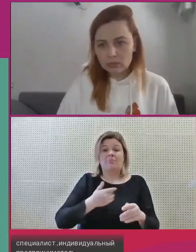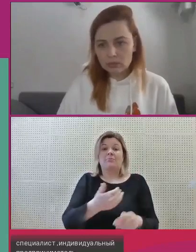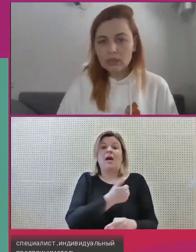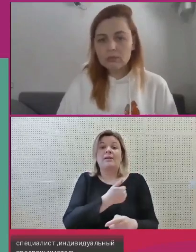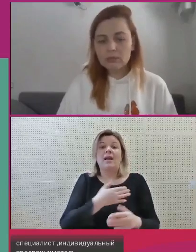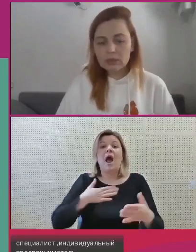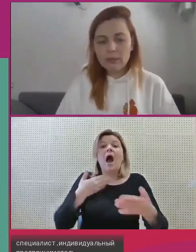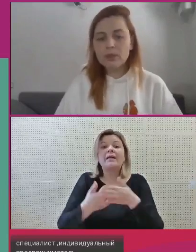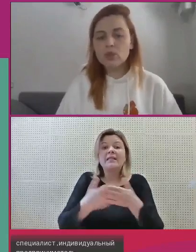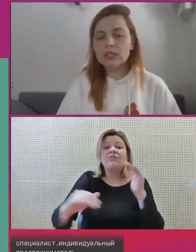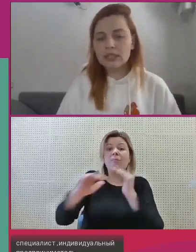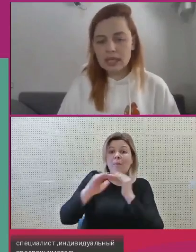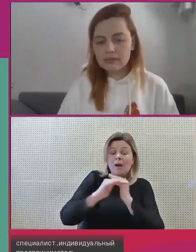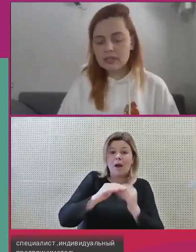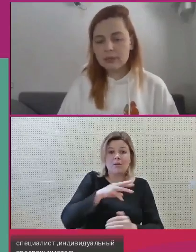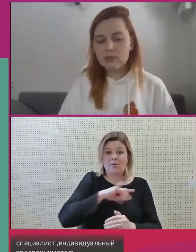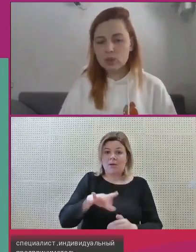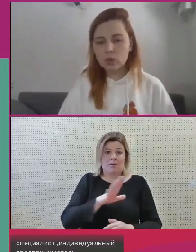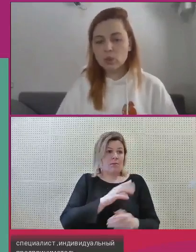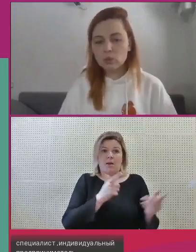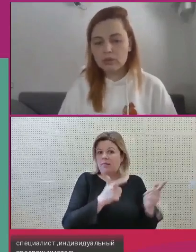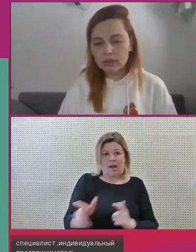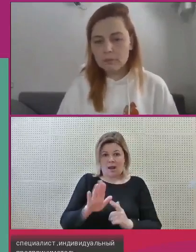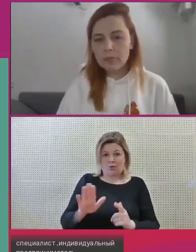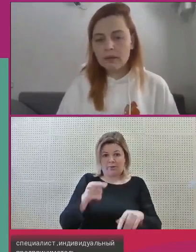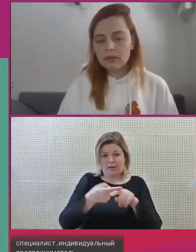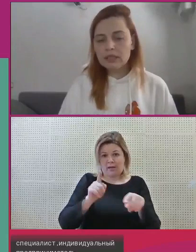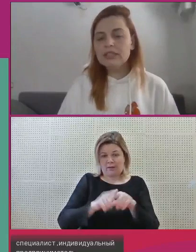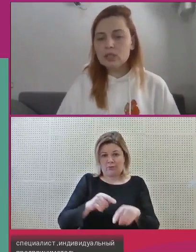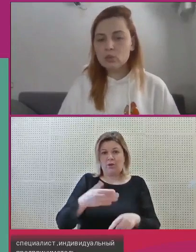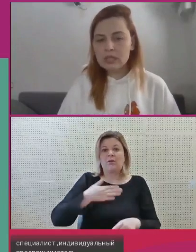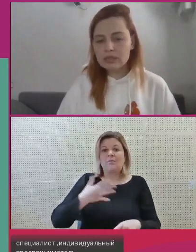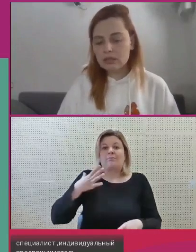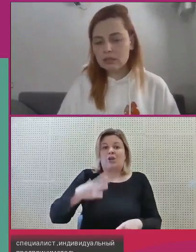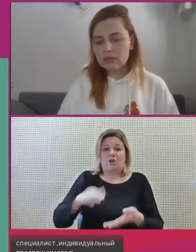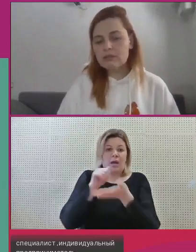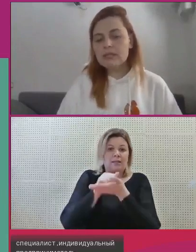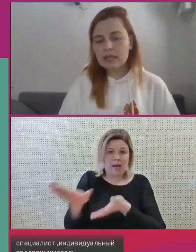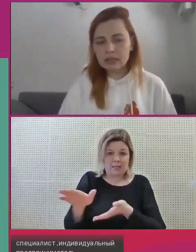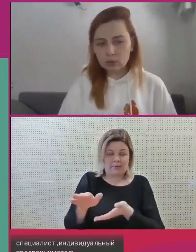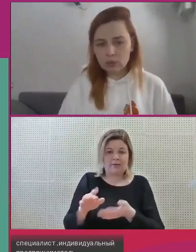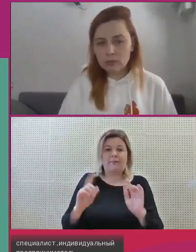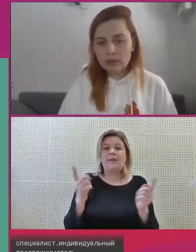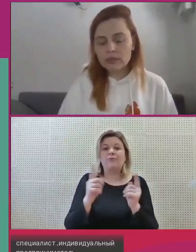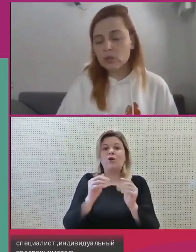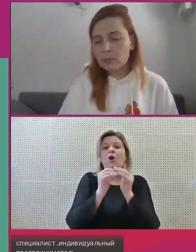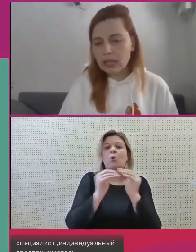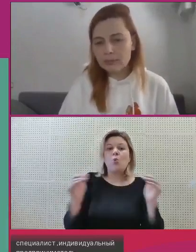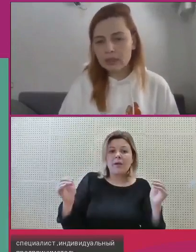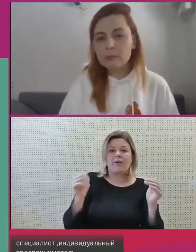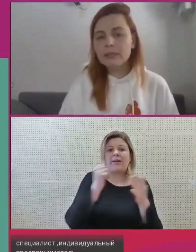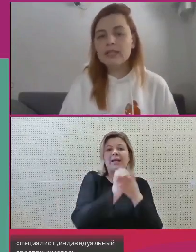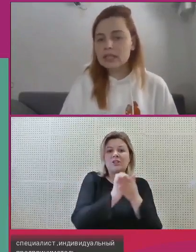этому. И нам пришлось отказываться, потому что тот уровень и те ресурсы, знания, которые у нас были на